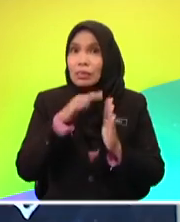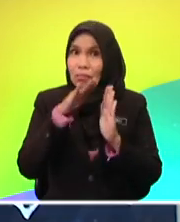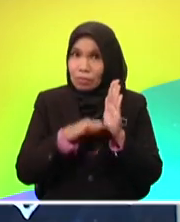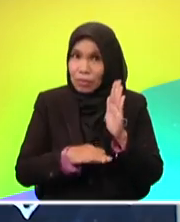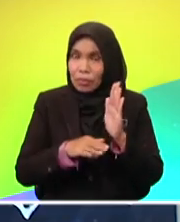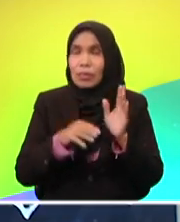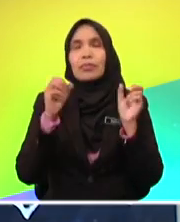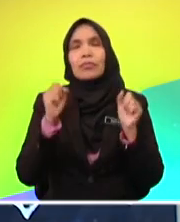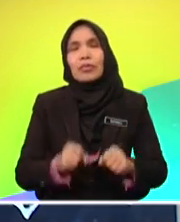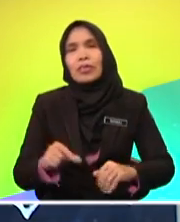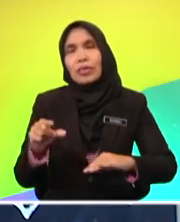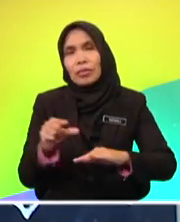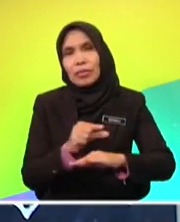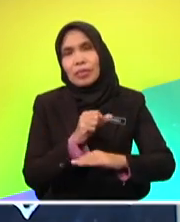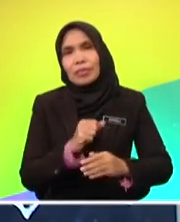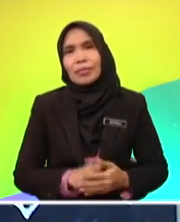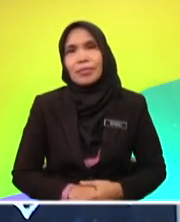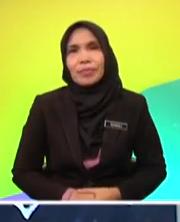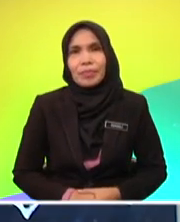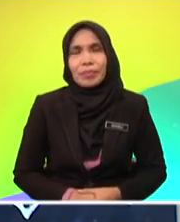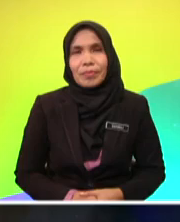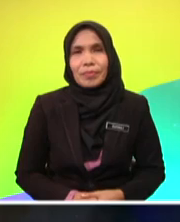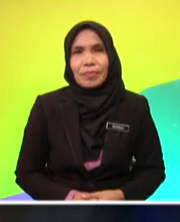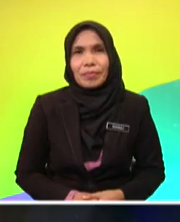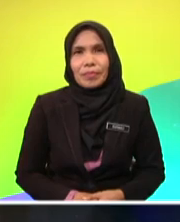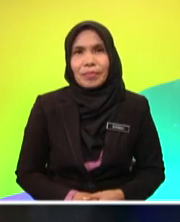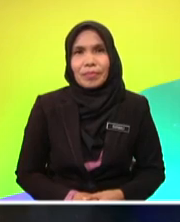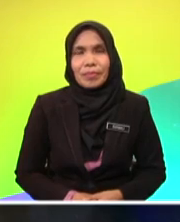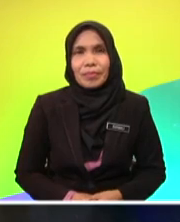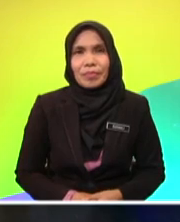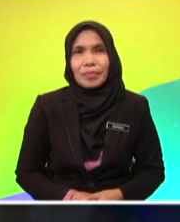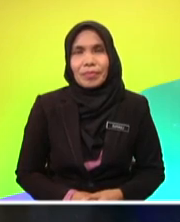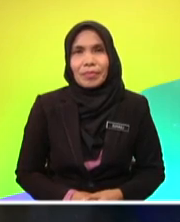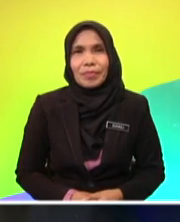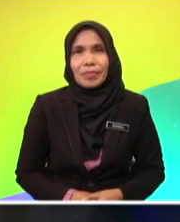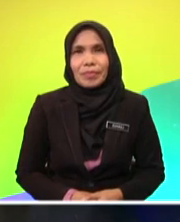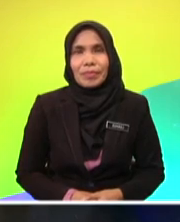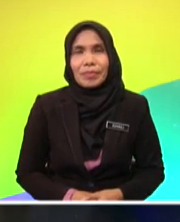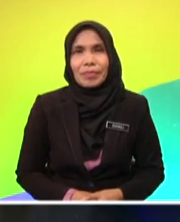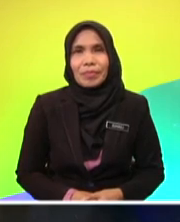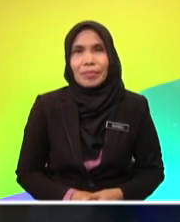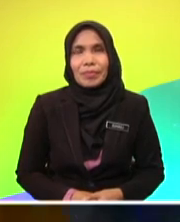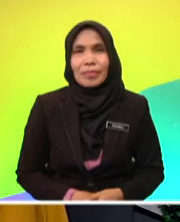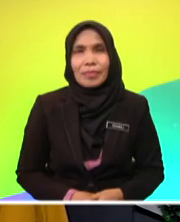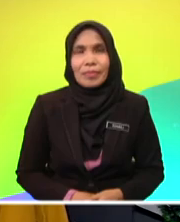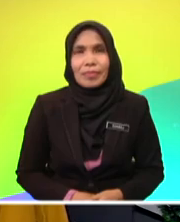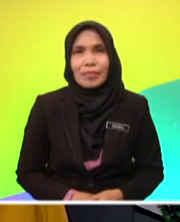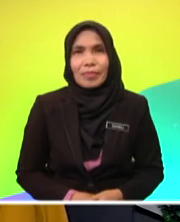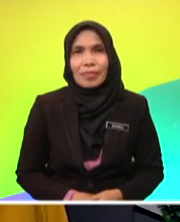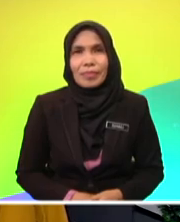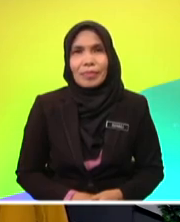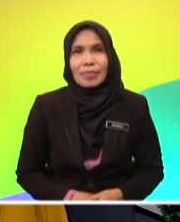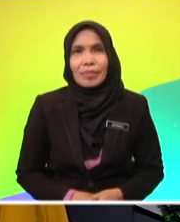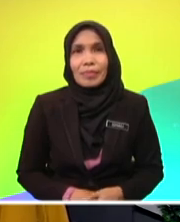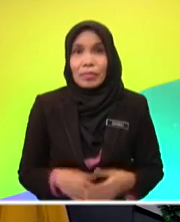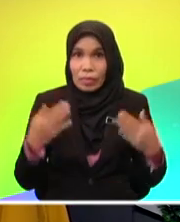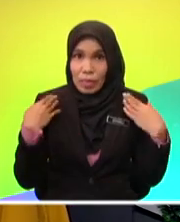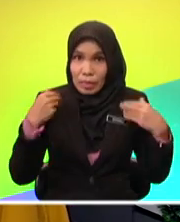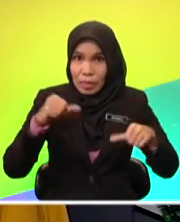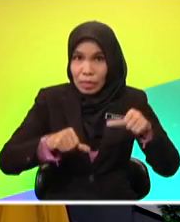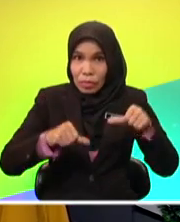cikgu, ada aktiviti yang kita nak lakukan tak? Ya, pastinya ada aktiviti. Bila cikgu dah buat penerangan dan cikgu harap murid-murid